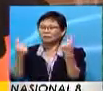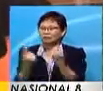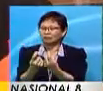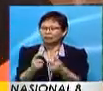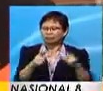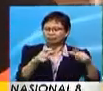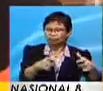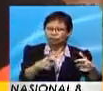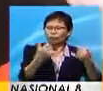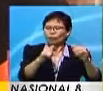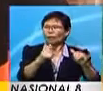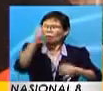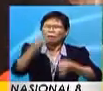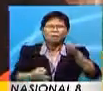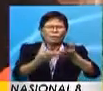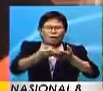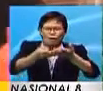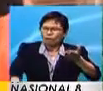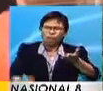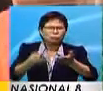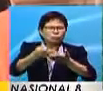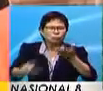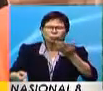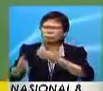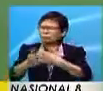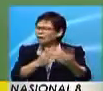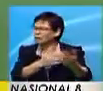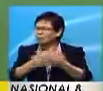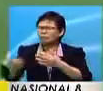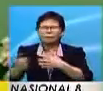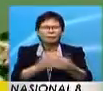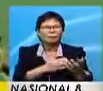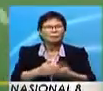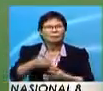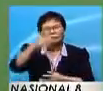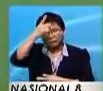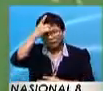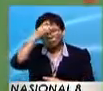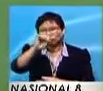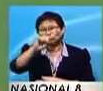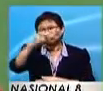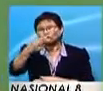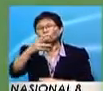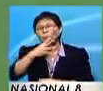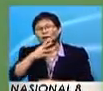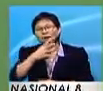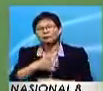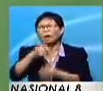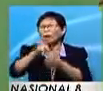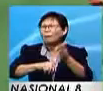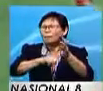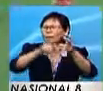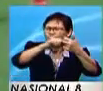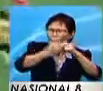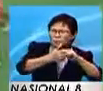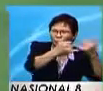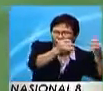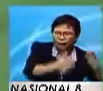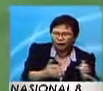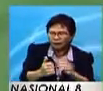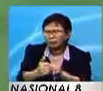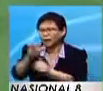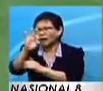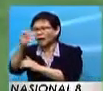to play. If they lose 10-0 also, I won't mind. Datuk Soh Chin Aung pula berpendapat apa juga masalah antara pemain